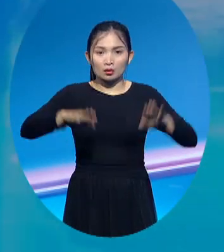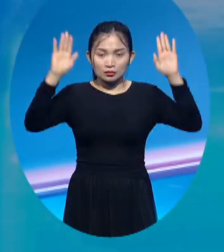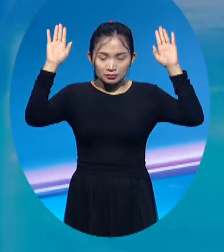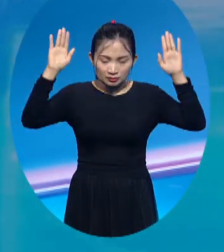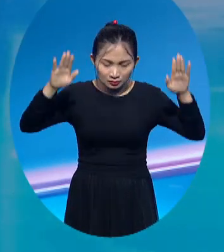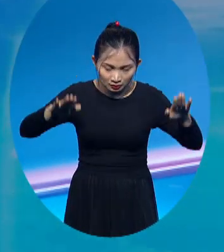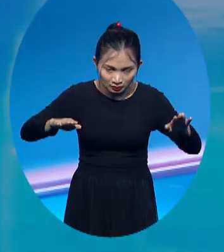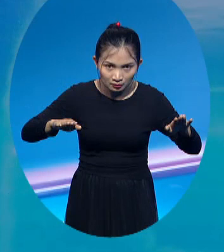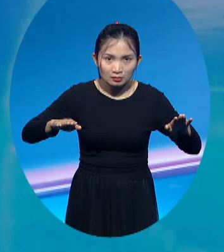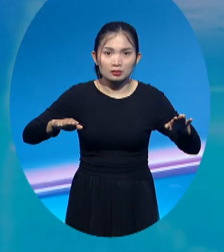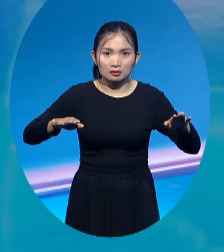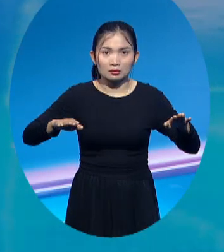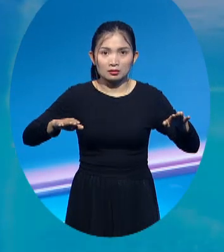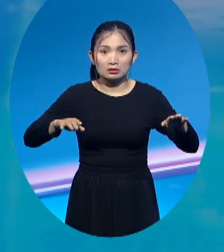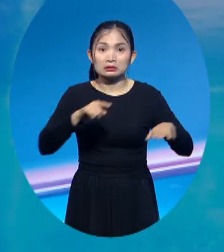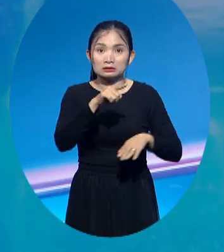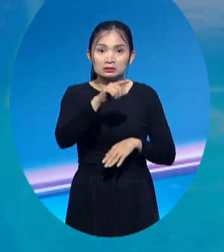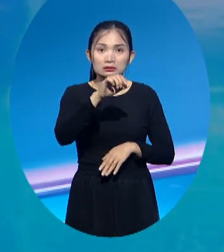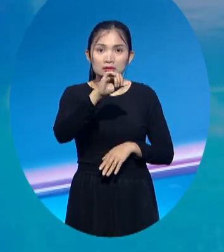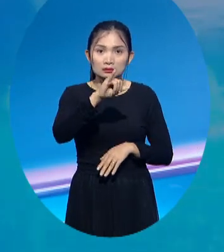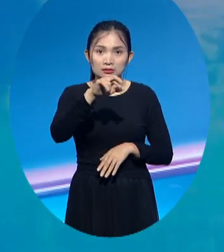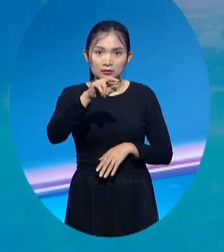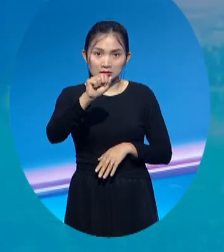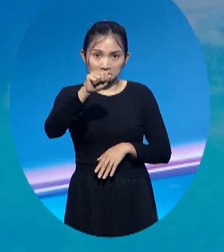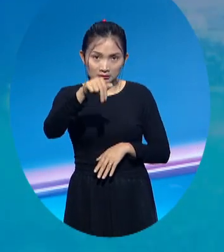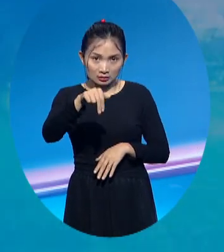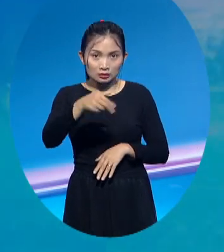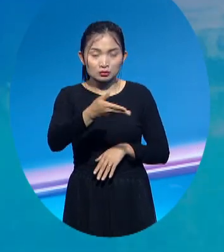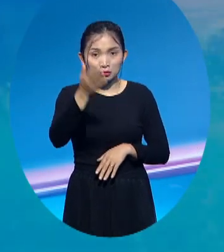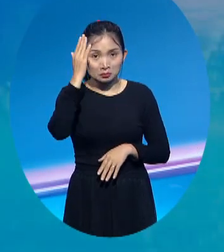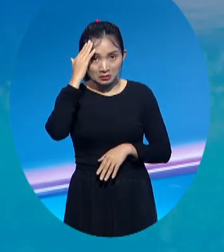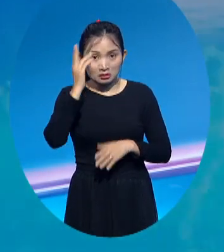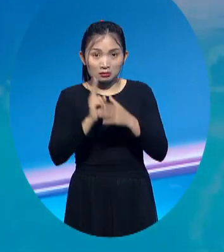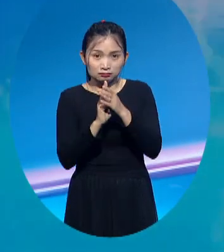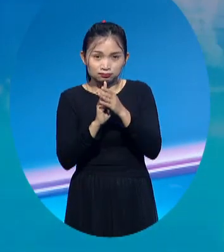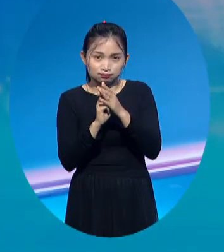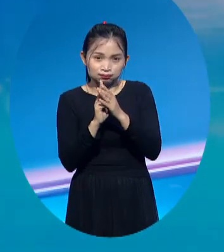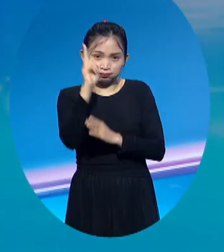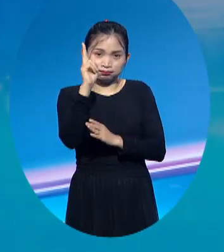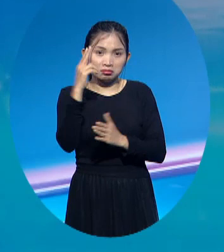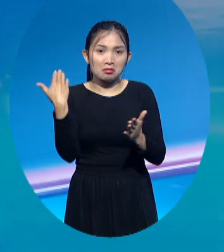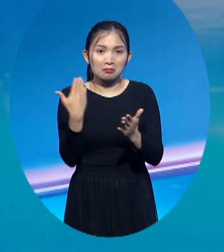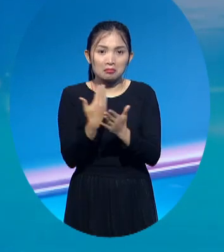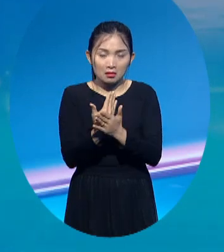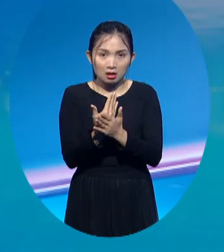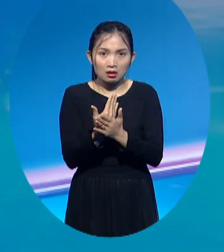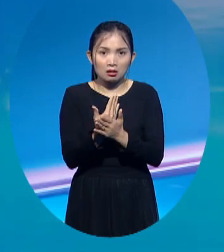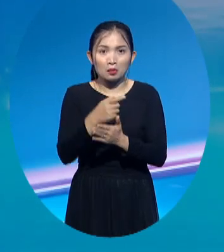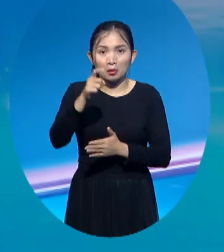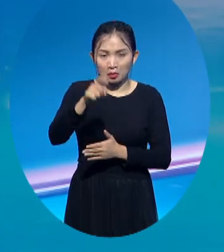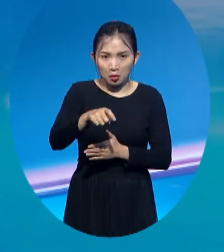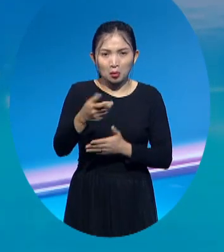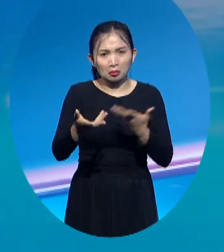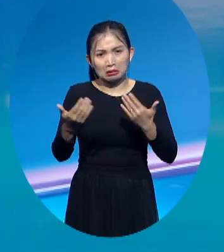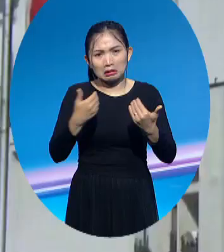Abbas Niporoshan cho biết Iran đang thiết kế và phát triển các mẫu mới của tên lửa siêu thanh Fatah với khả năng có thể gây ảnh hưởng nặng nề cho